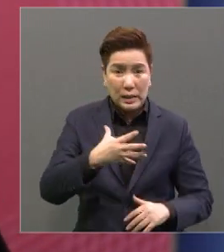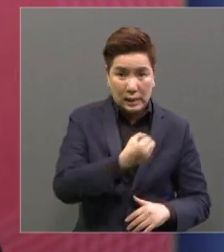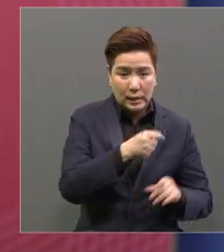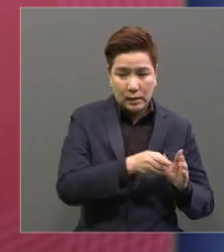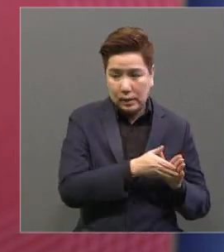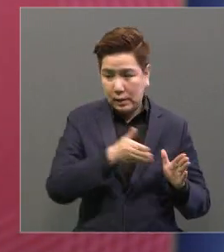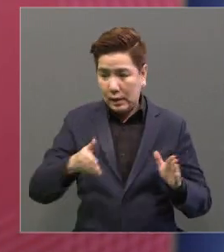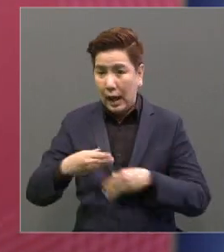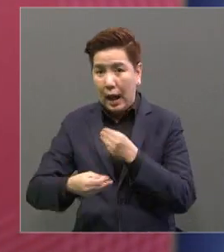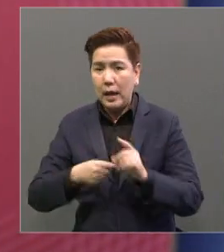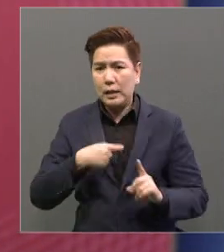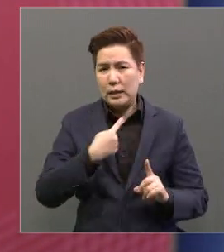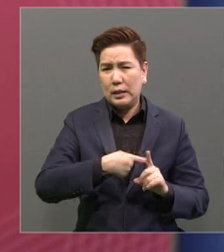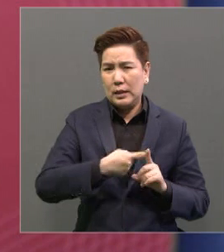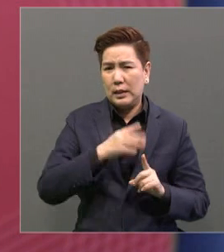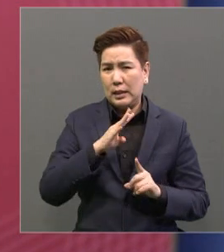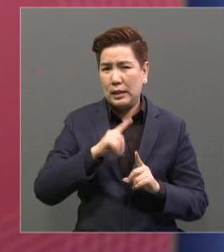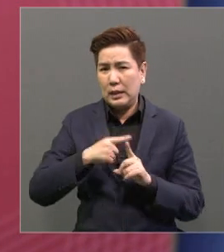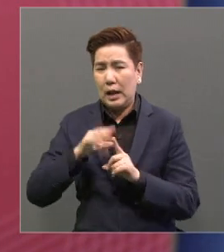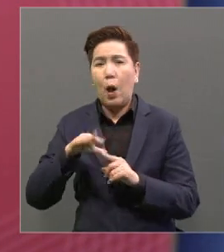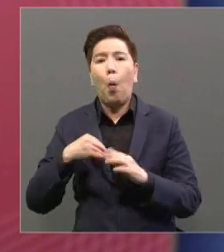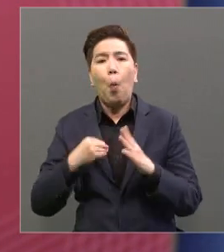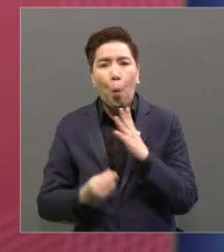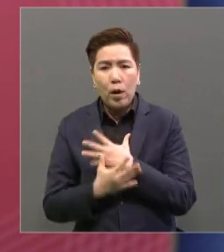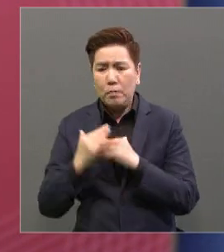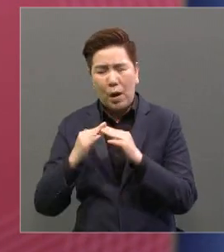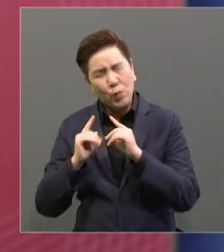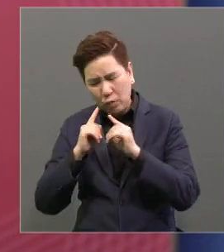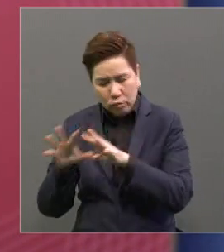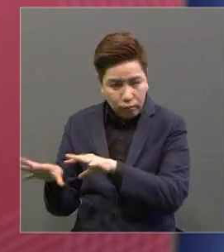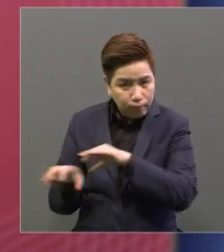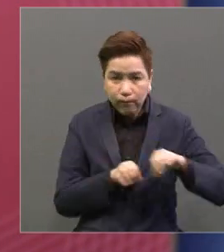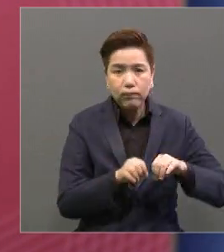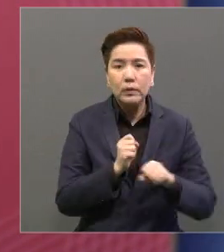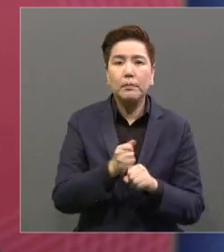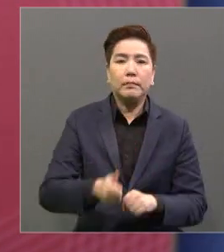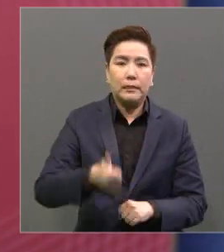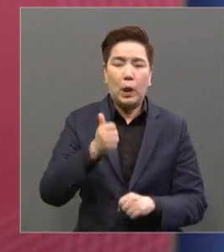ยใช้เวลามา 4-5 เดือนช่วงนี้เรายังมีโอกาสในการที่จะเจรจาประนอมหนี้ได้นะครับ